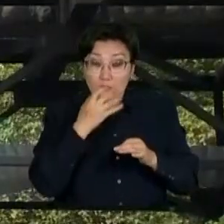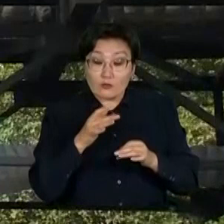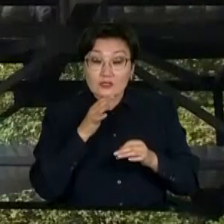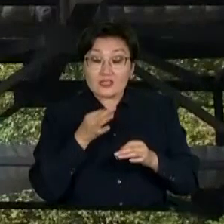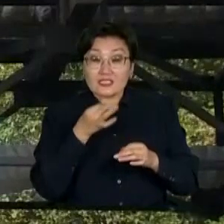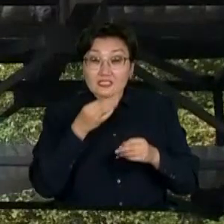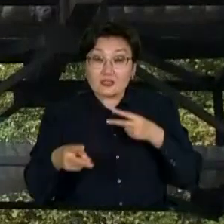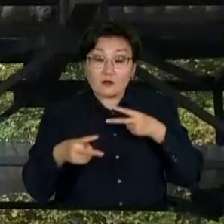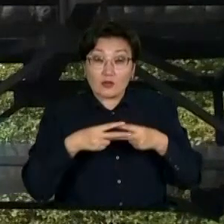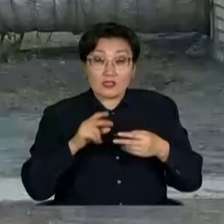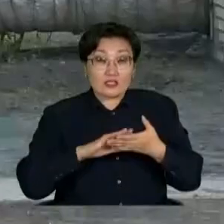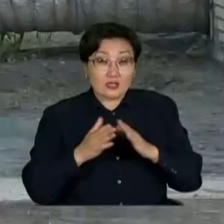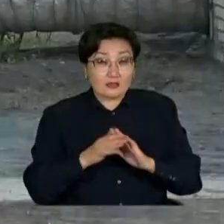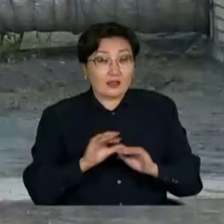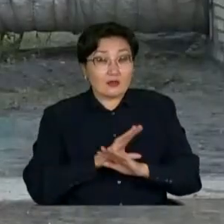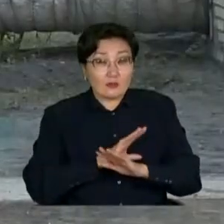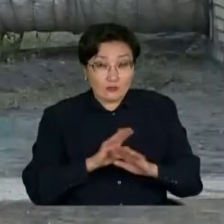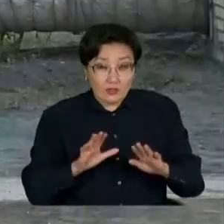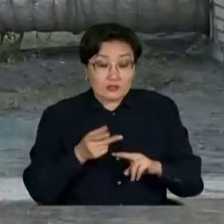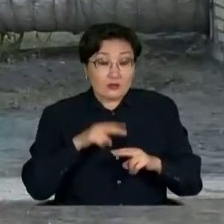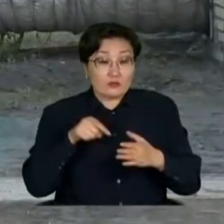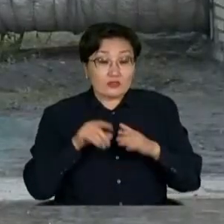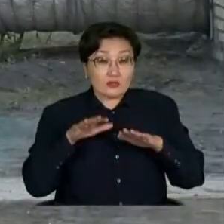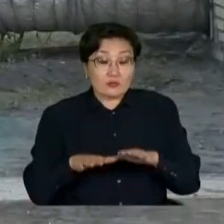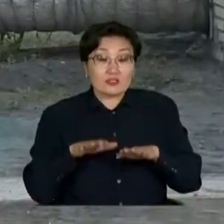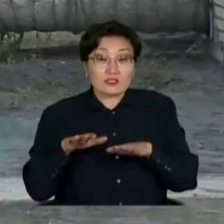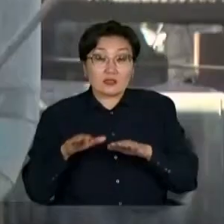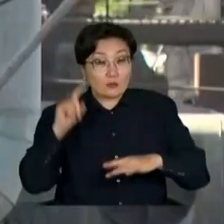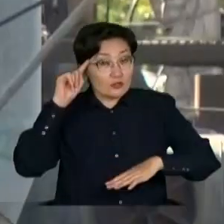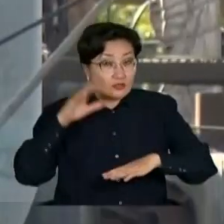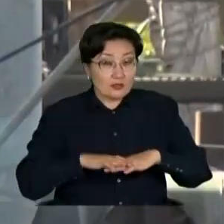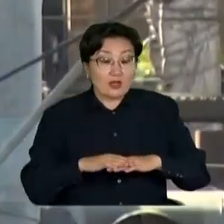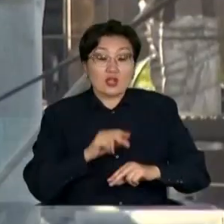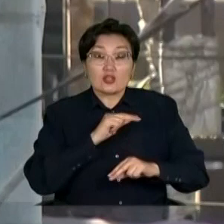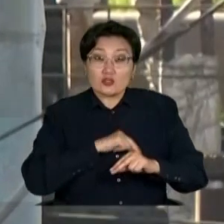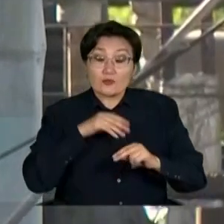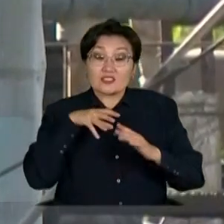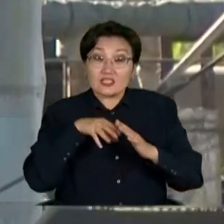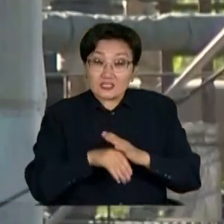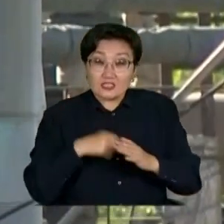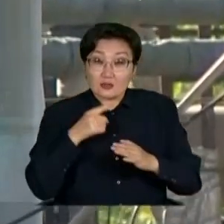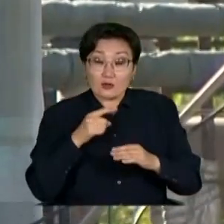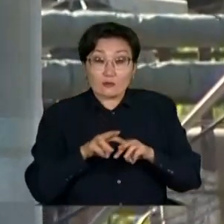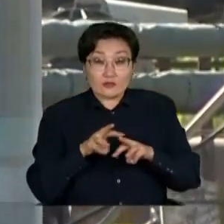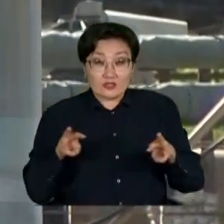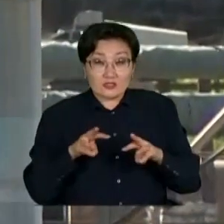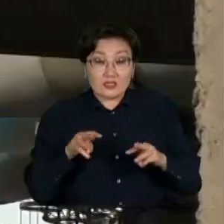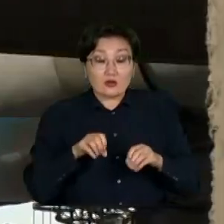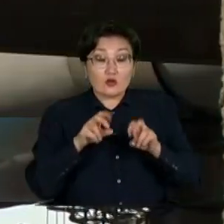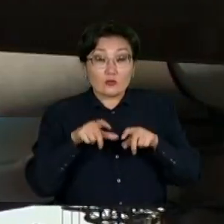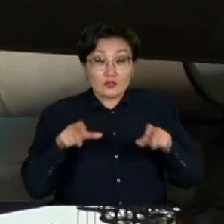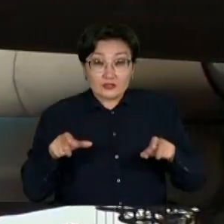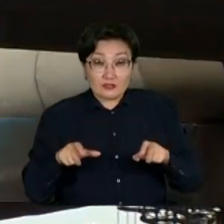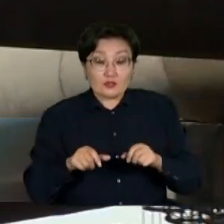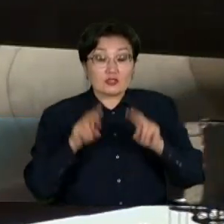қосу жағдайы қарастырылмаған көрінеді. Бұл мәселе жергілікті жердегі әкімдіктің құзыретінде екендігін жеткізді министрлік өкілі.